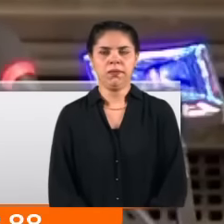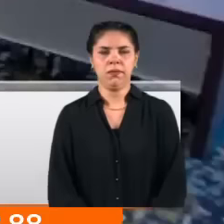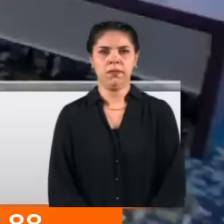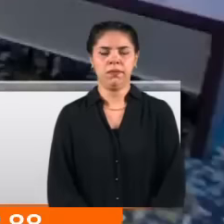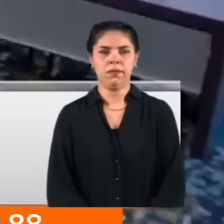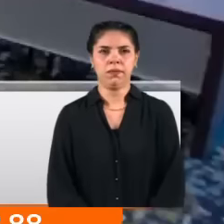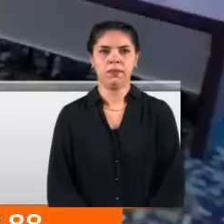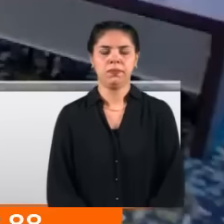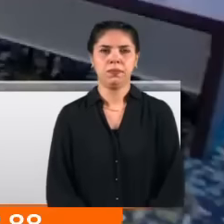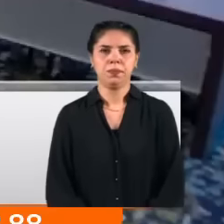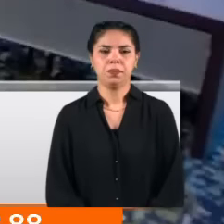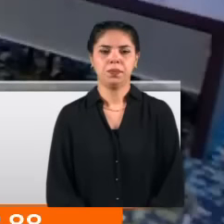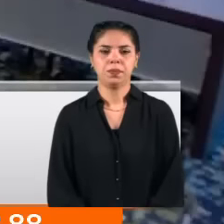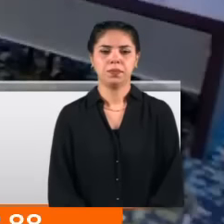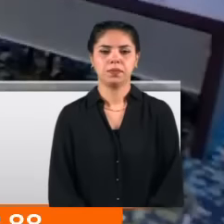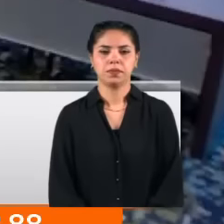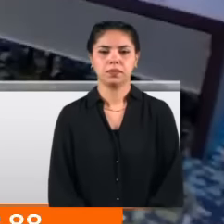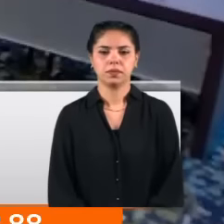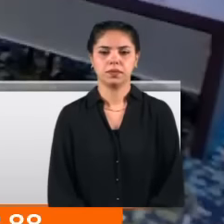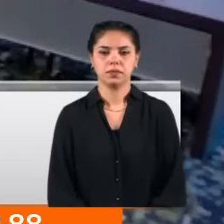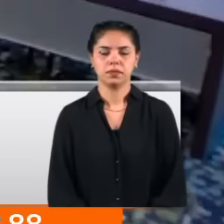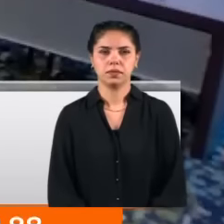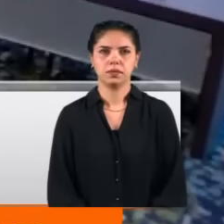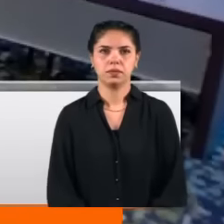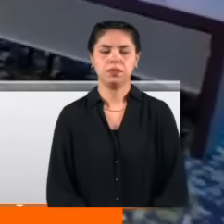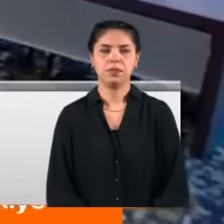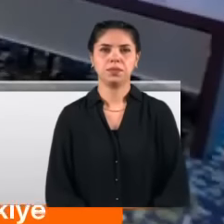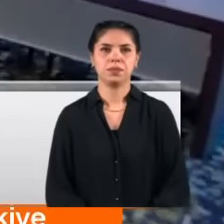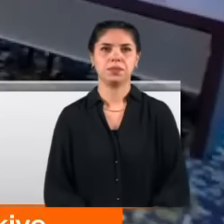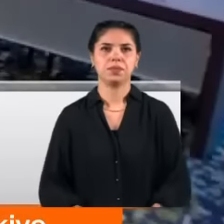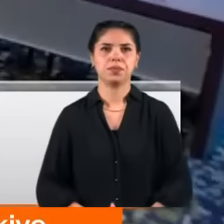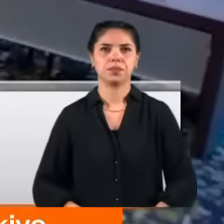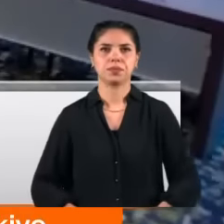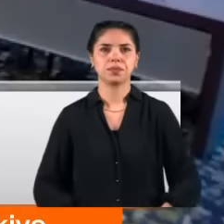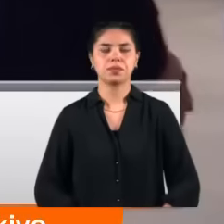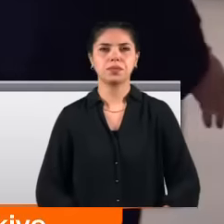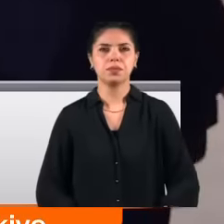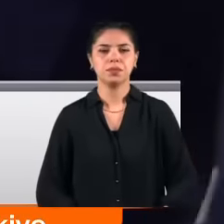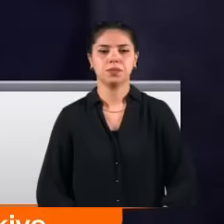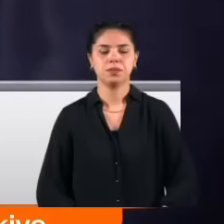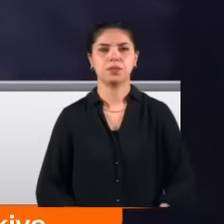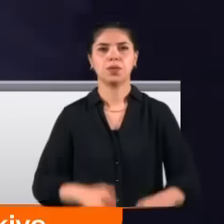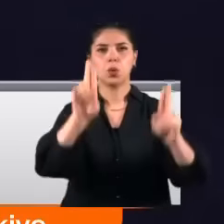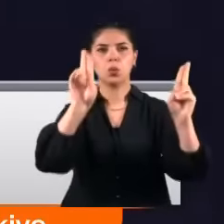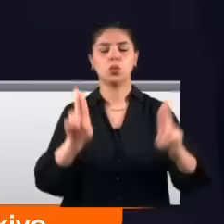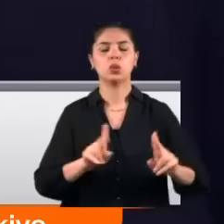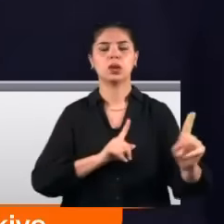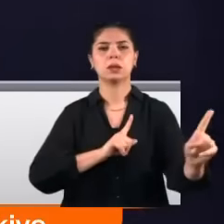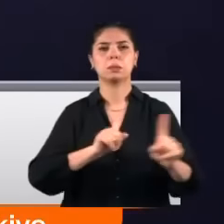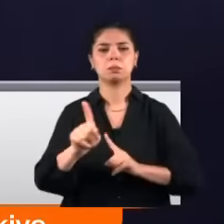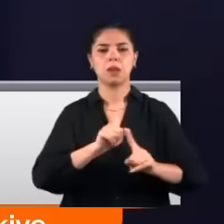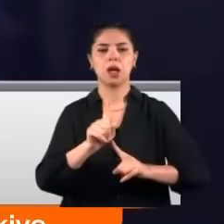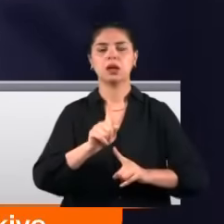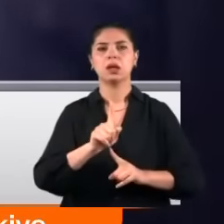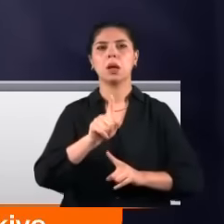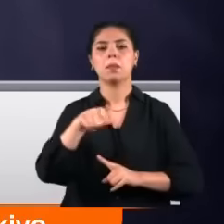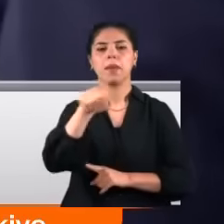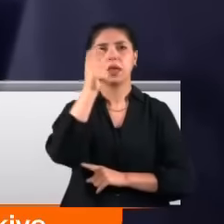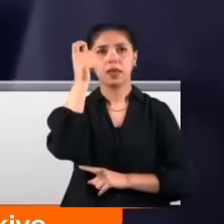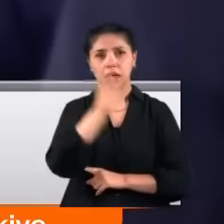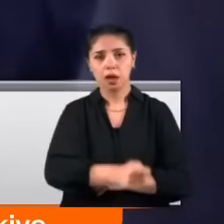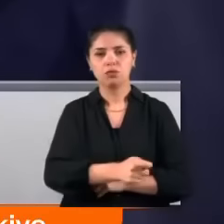güç konumundadır. İsrail Doğu Kudüs ve Batı Şeria'da işgalcidir. Uluslararası Adalet Divanı gerçekleri